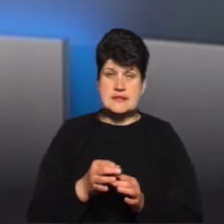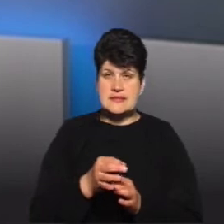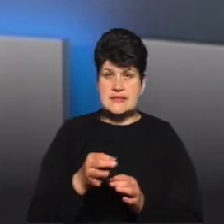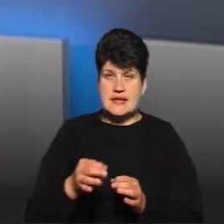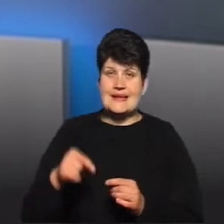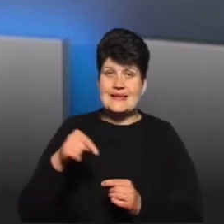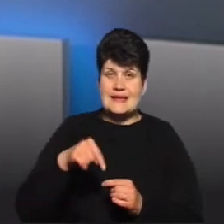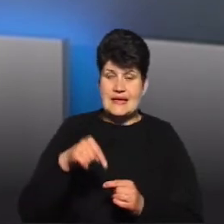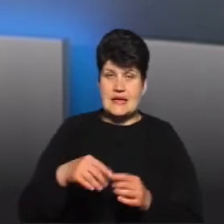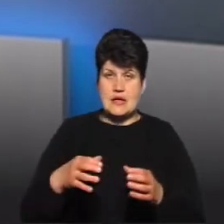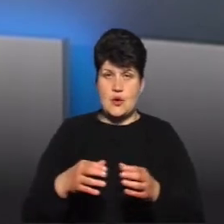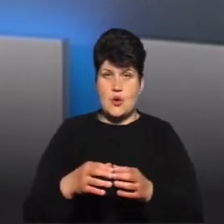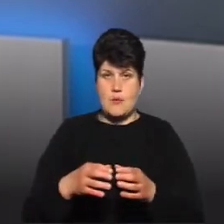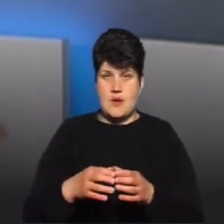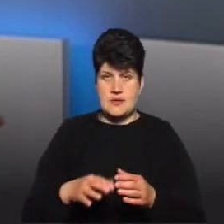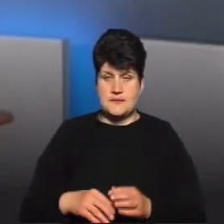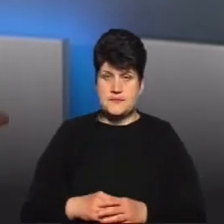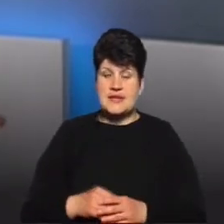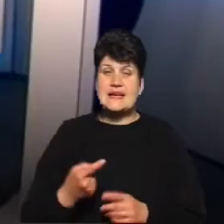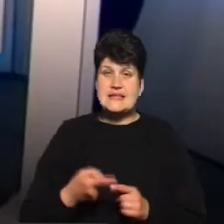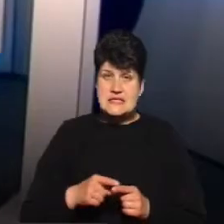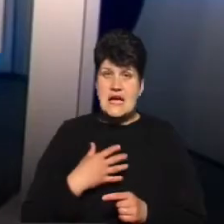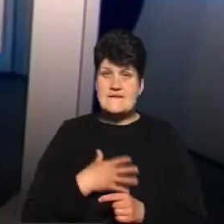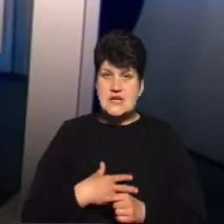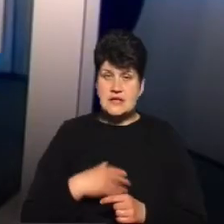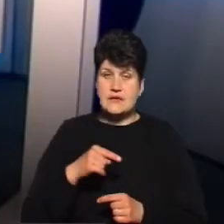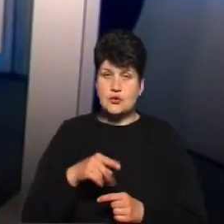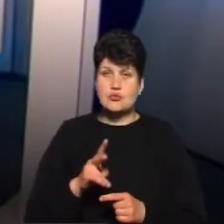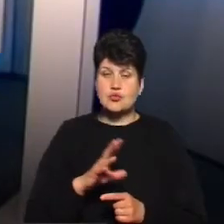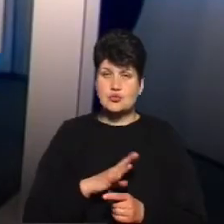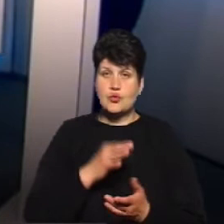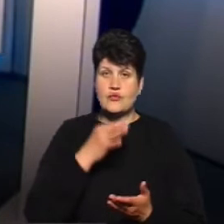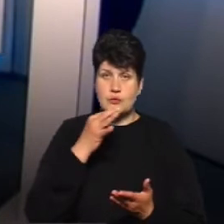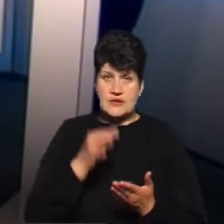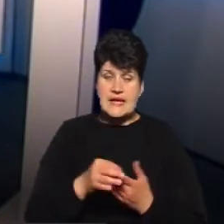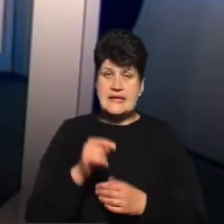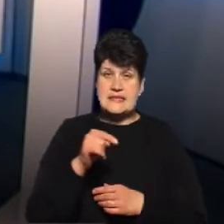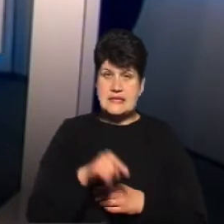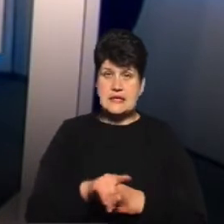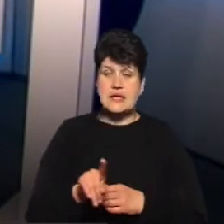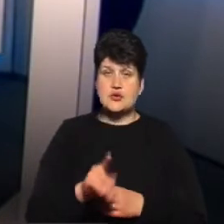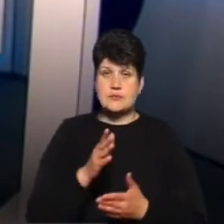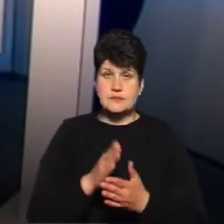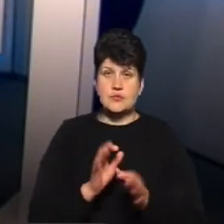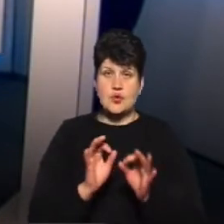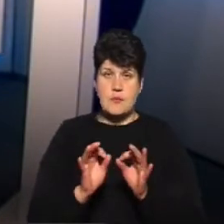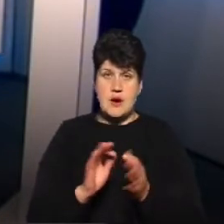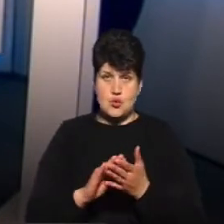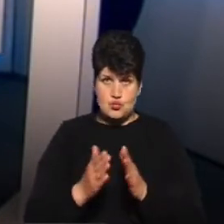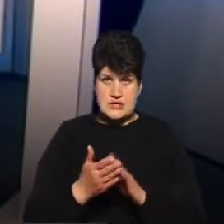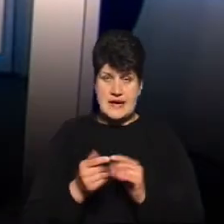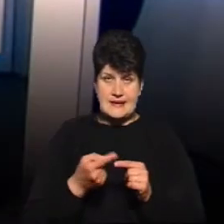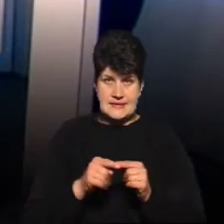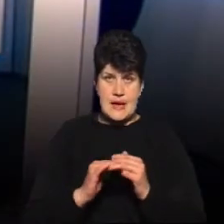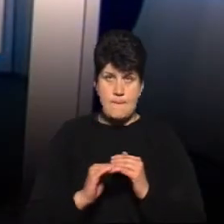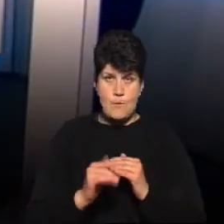громади. Тобто це важливо для того, щоб був хтось відповідальний за те, щоб тримати у належному стані відповідно цей полігон, так? Але